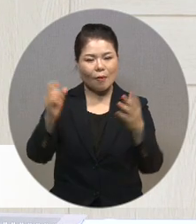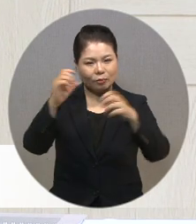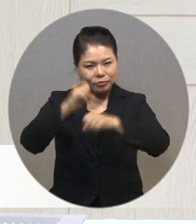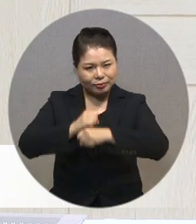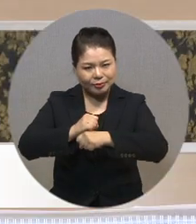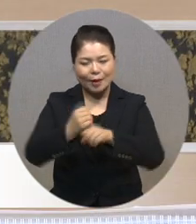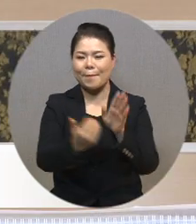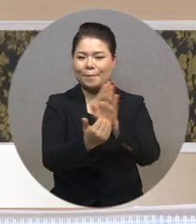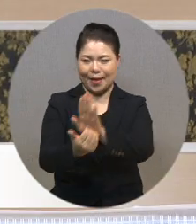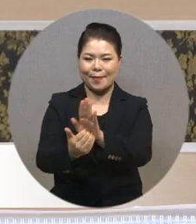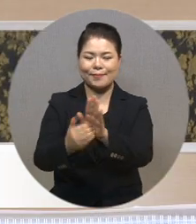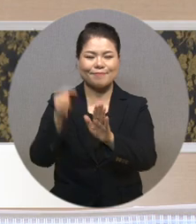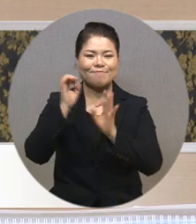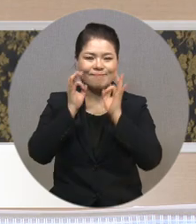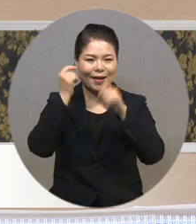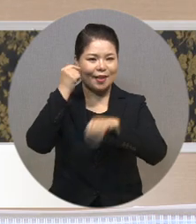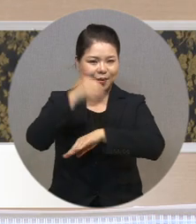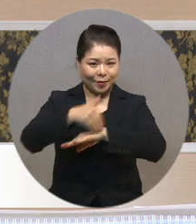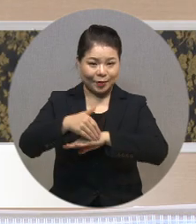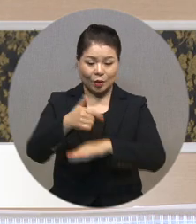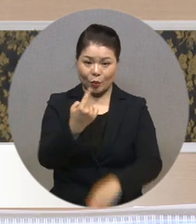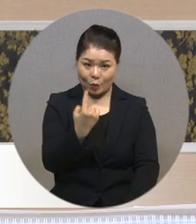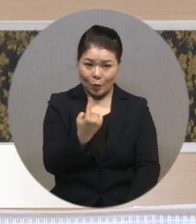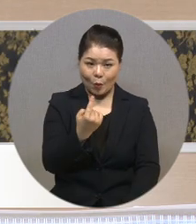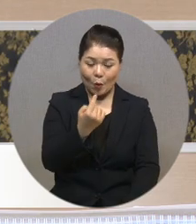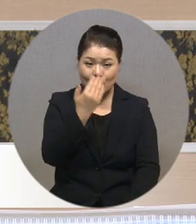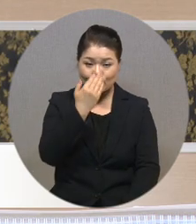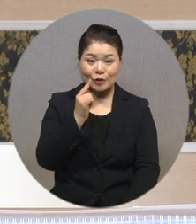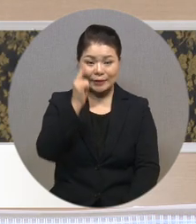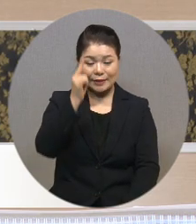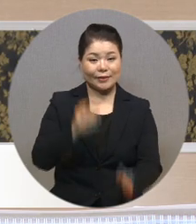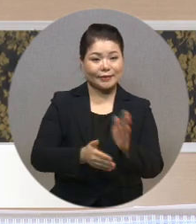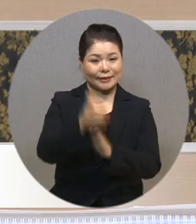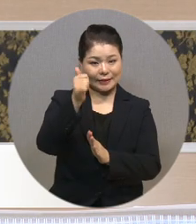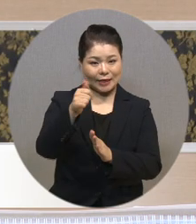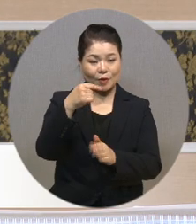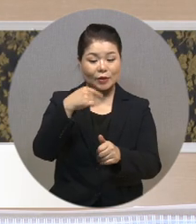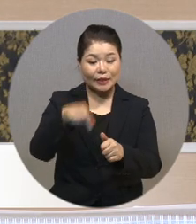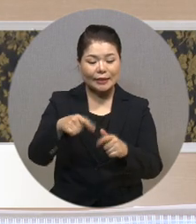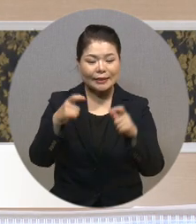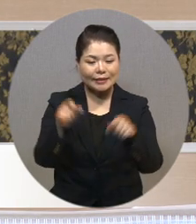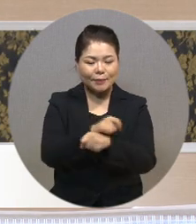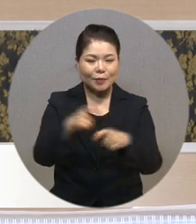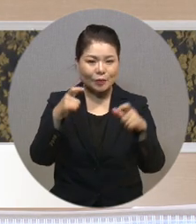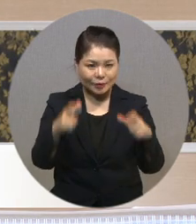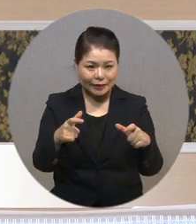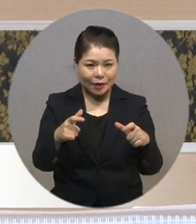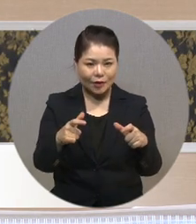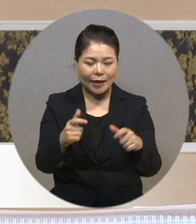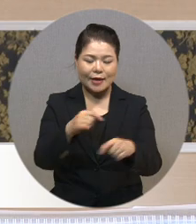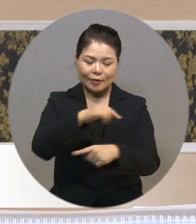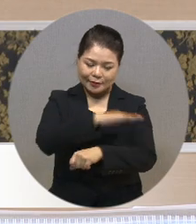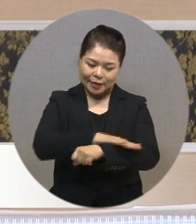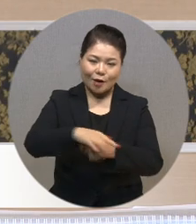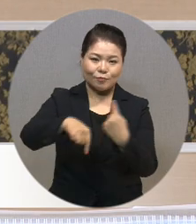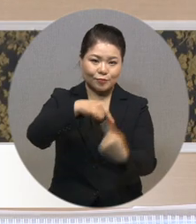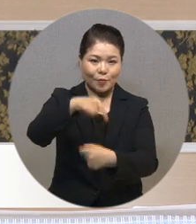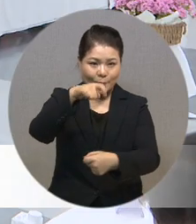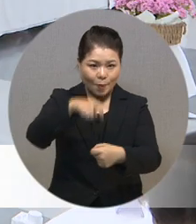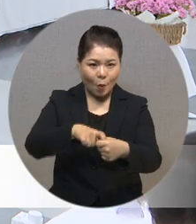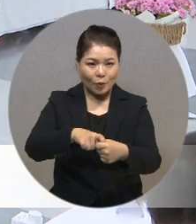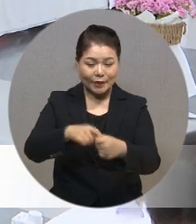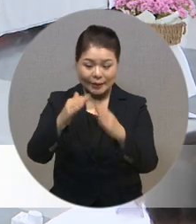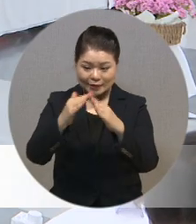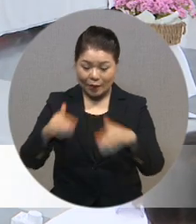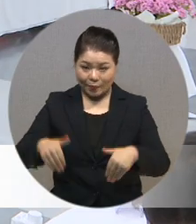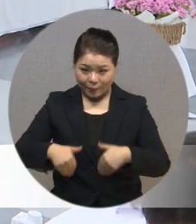대응하고자 합니다. 노광규 순천시장은 교육발전특구의 성공적 운영을 위해서 전남교육청과